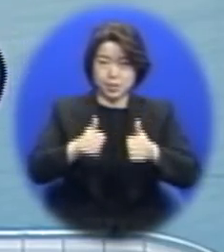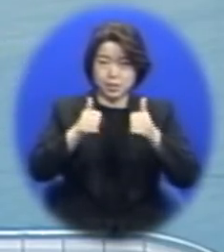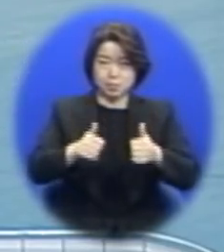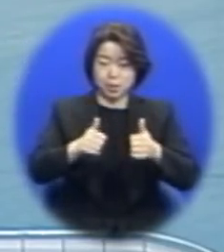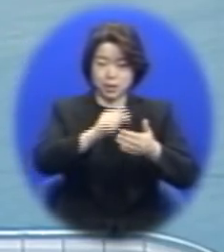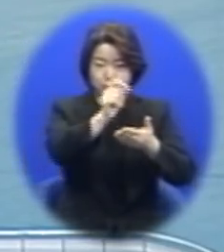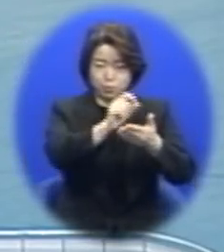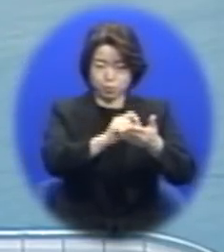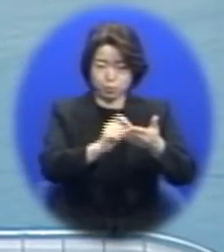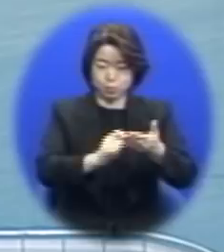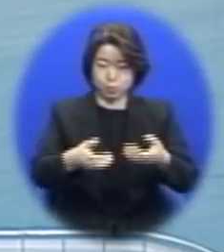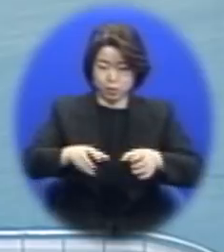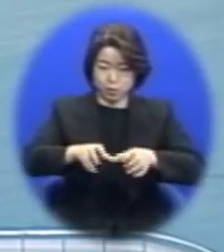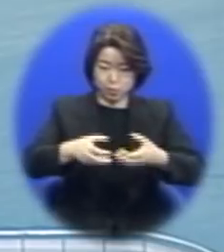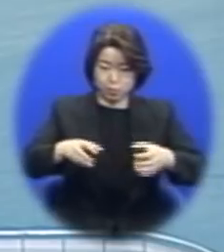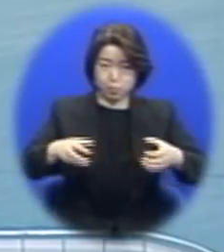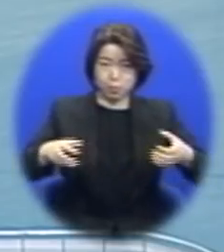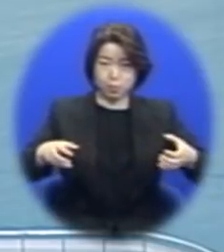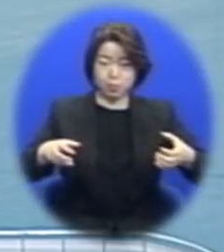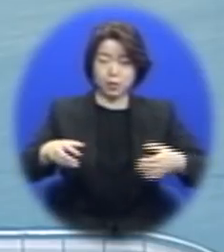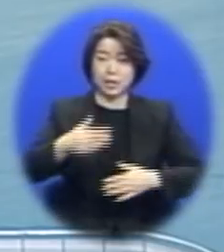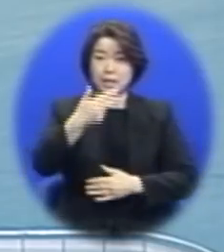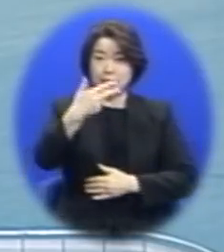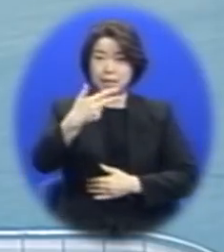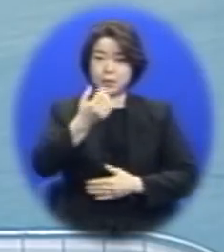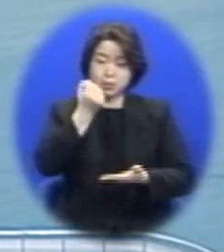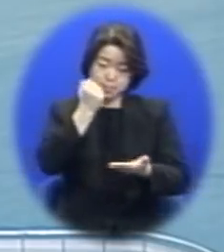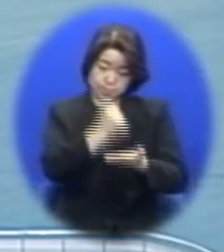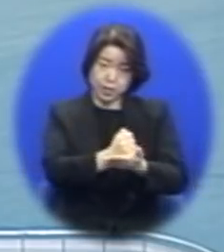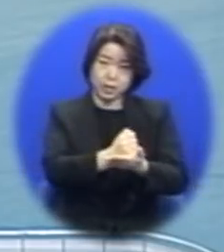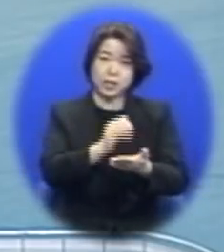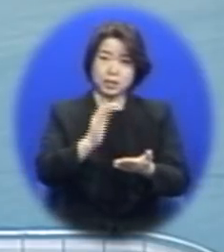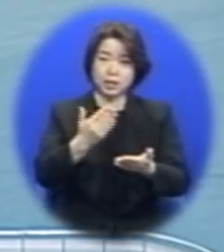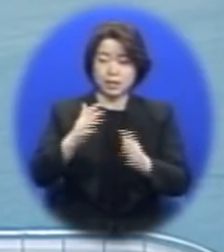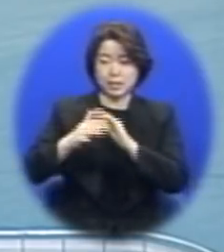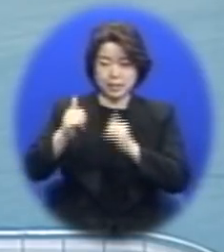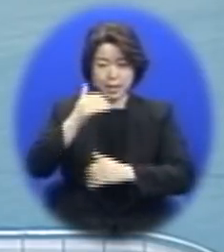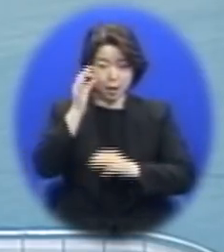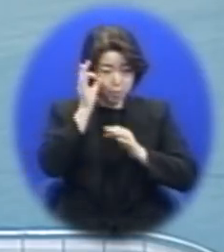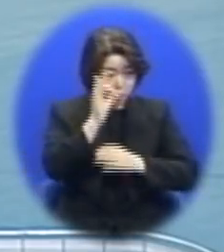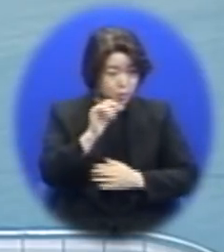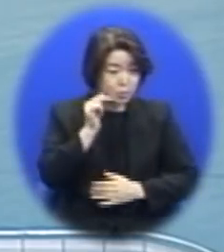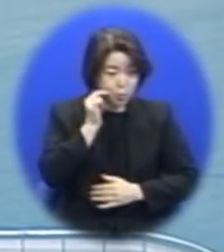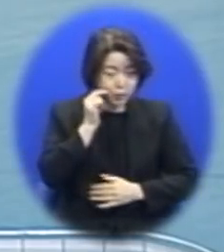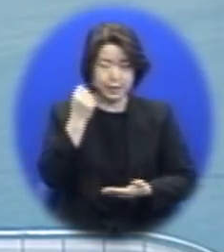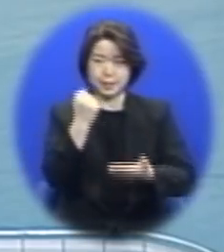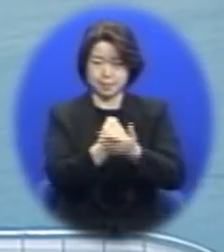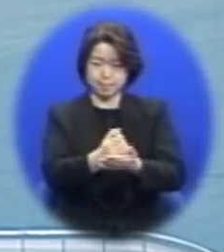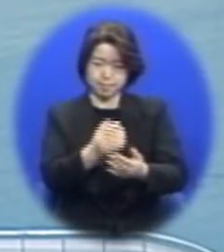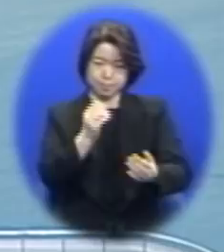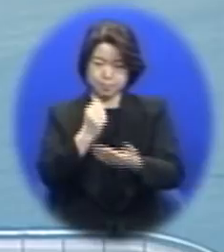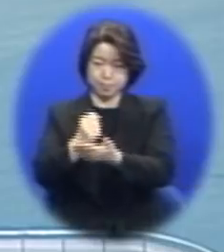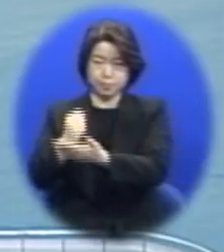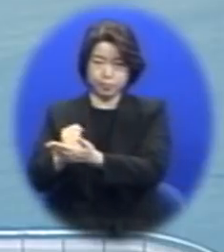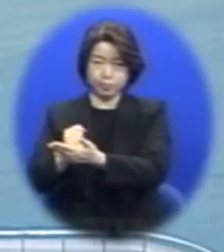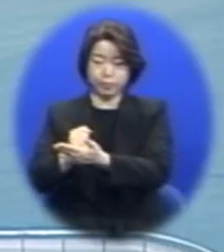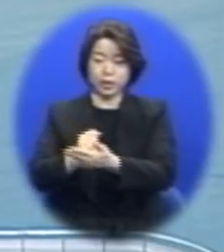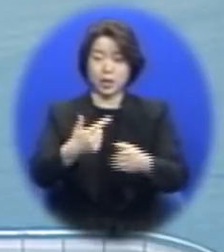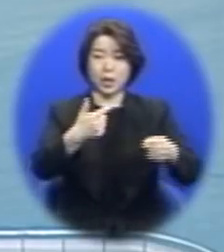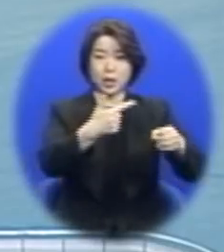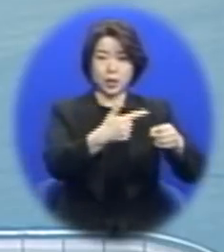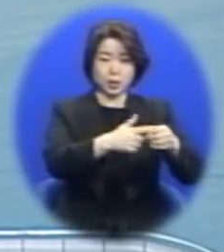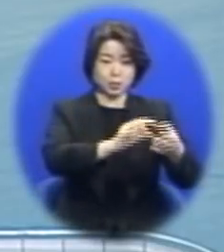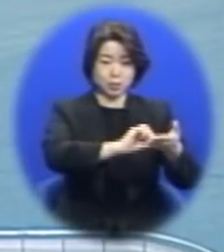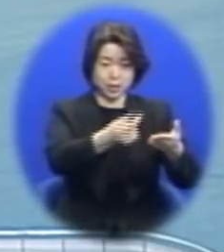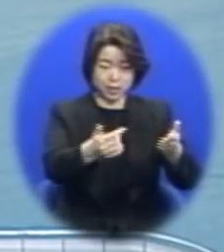두루마리 일곱 인이 처해져 사람이 보지 못하게 했는데 여섯 개의 인이 떼어지고